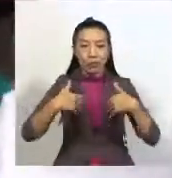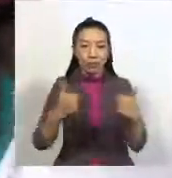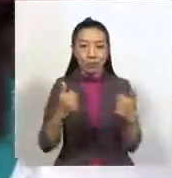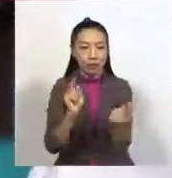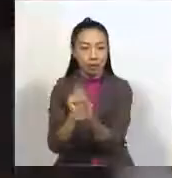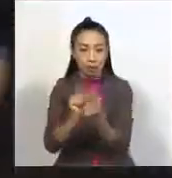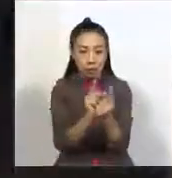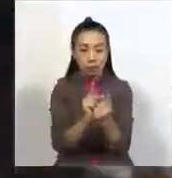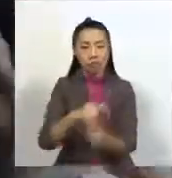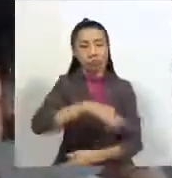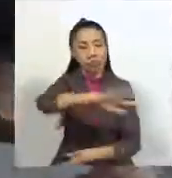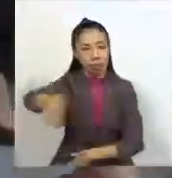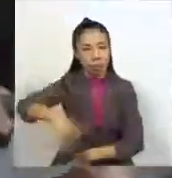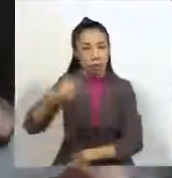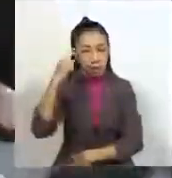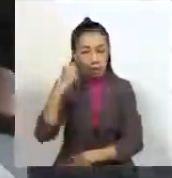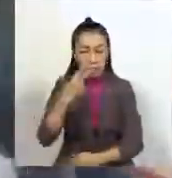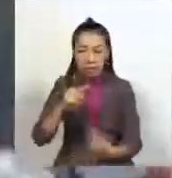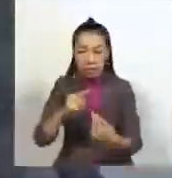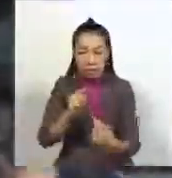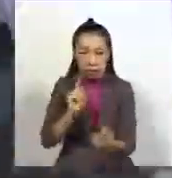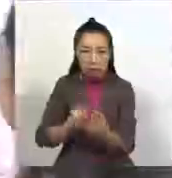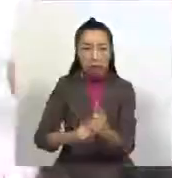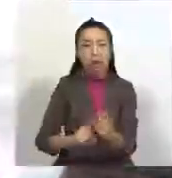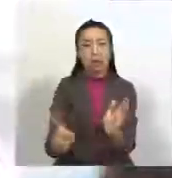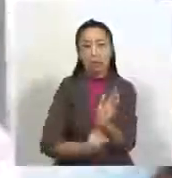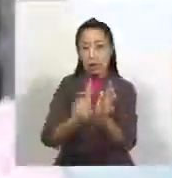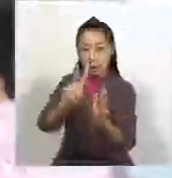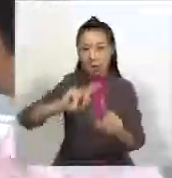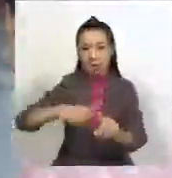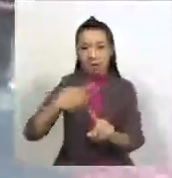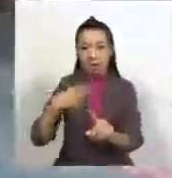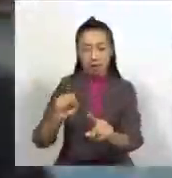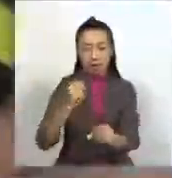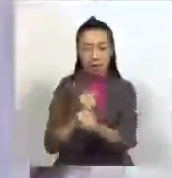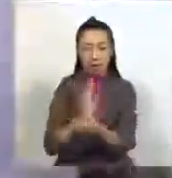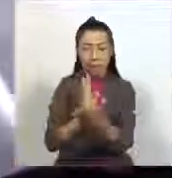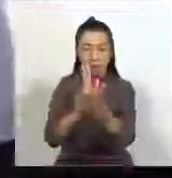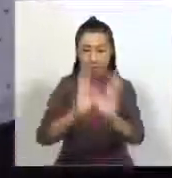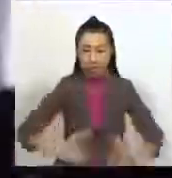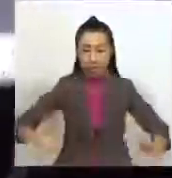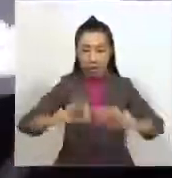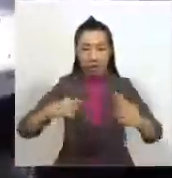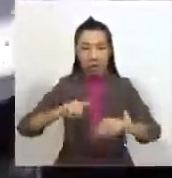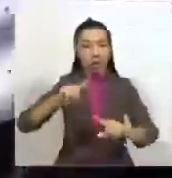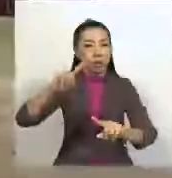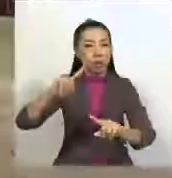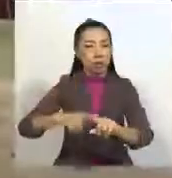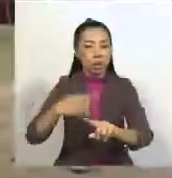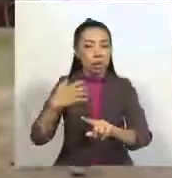ยซึ่งทั้งหมดนี้จะเกิดขึ้นในการทำบุญเดือน10ครั้งที่2ซึ่งถือว่าเป็นการทำบุญใหญ่คือวันแรม15ค่